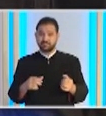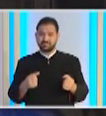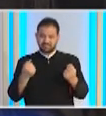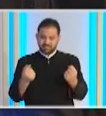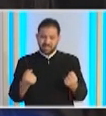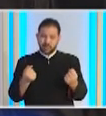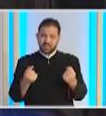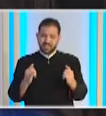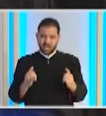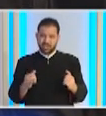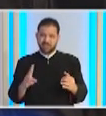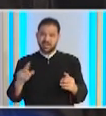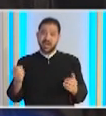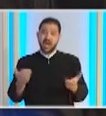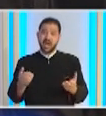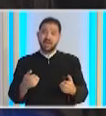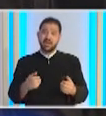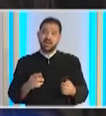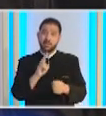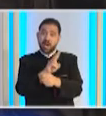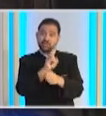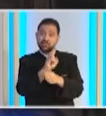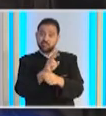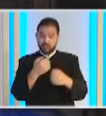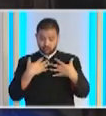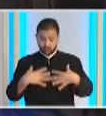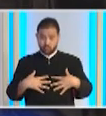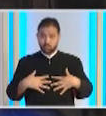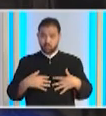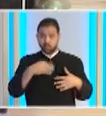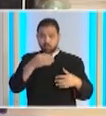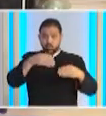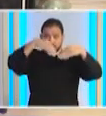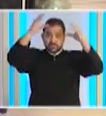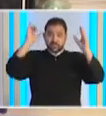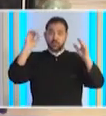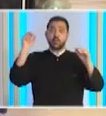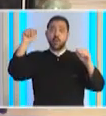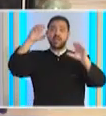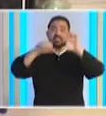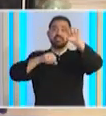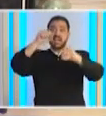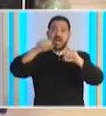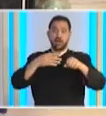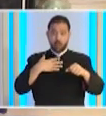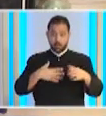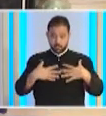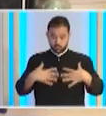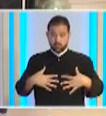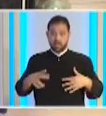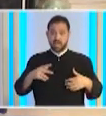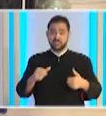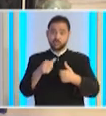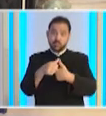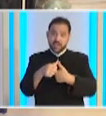singur efortul acesta duhovnicesc la care participă și trupul. Pentru că spune Sfântul Ioan Scărarul, de exemplu, că trupul este și prieten, dar și dușman